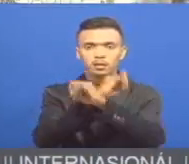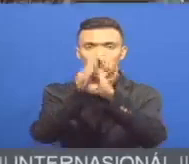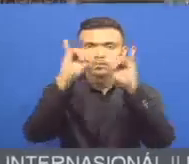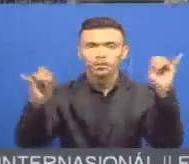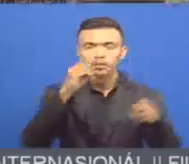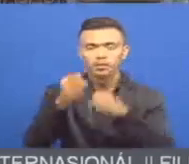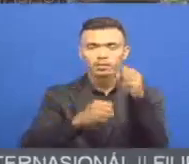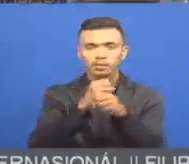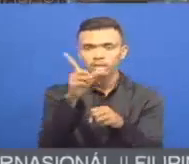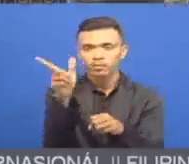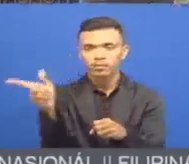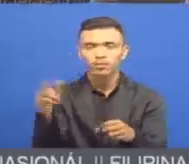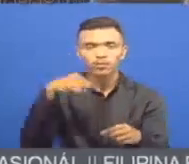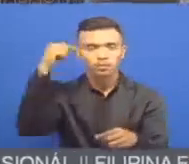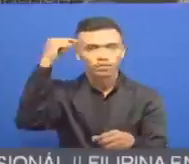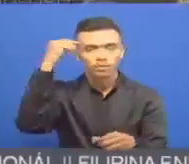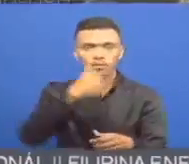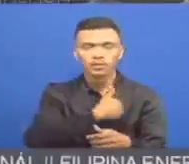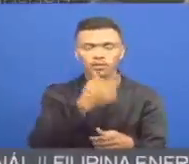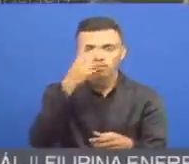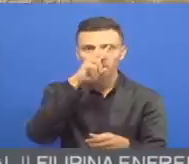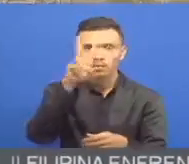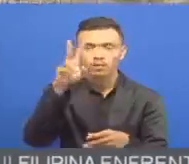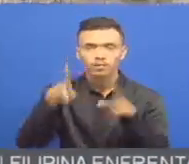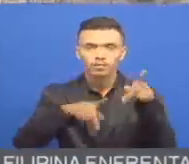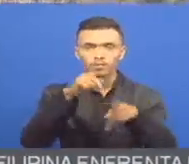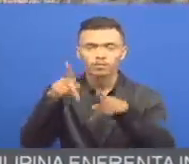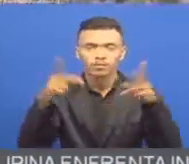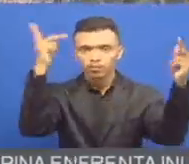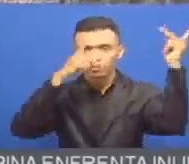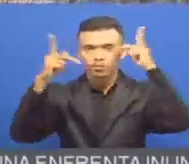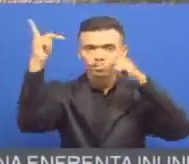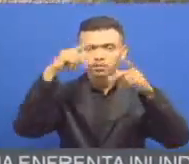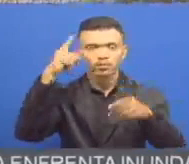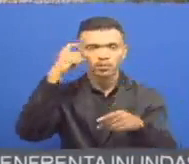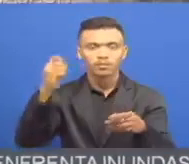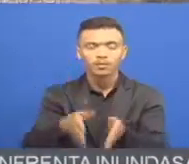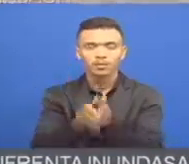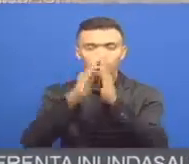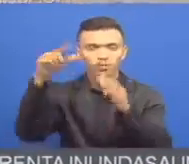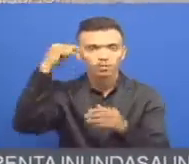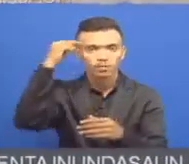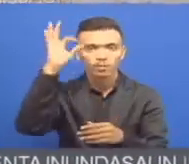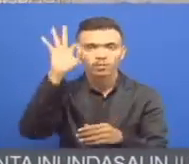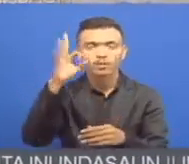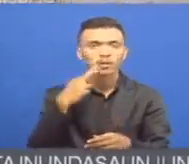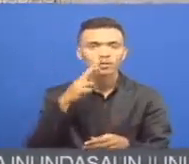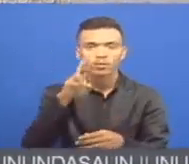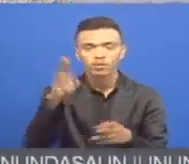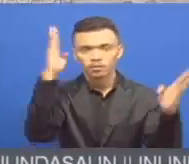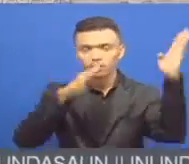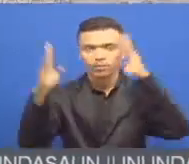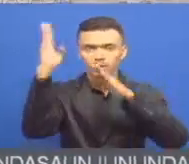ronulu resing ona mai be guvernu nunca tau matang ba povu ne preocupasaon. Tambane husu ba guvernu da sia atu bele soluciona